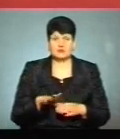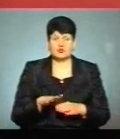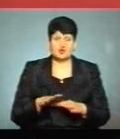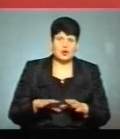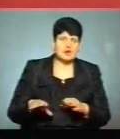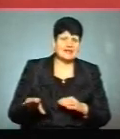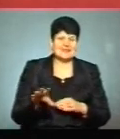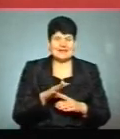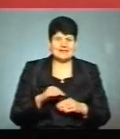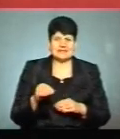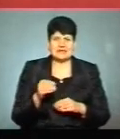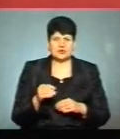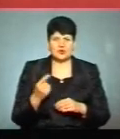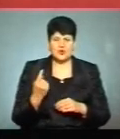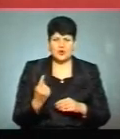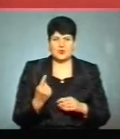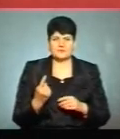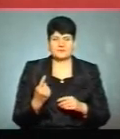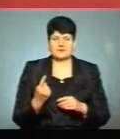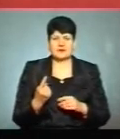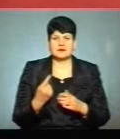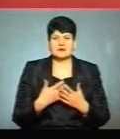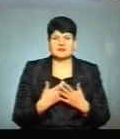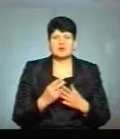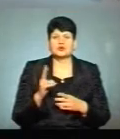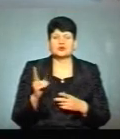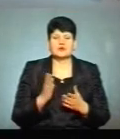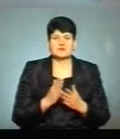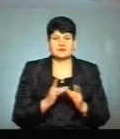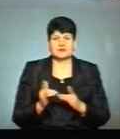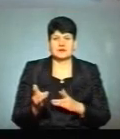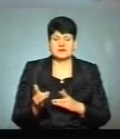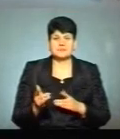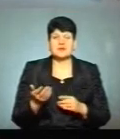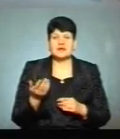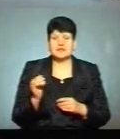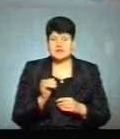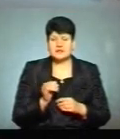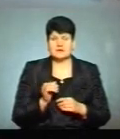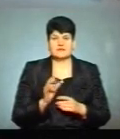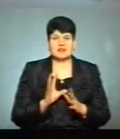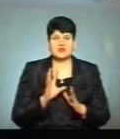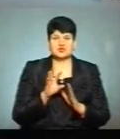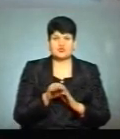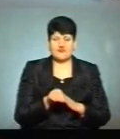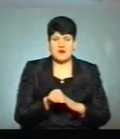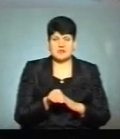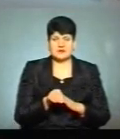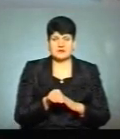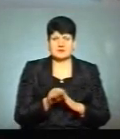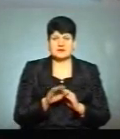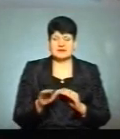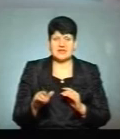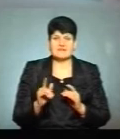такого джерела чи такої статистичної інформації, хто знаходиться в інтернатних закладах. І влаштування таких дітей